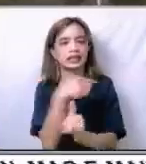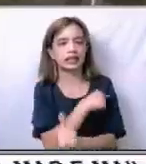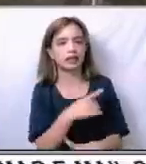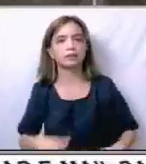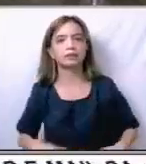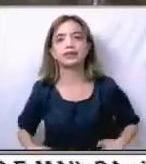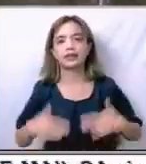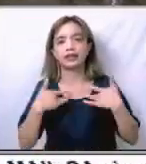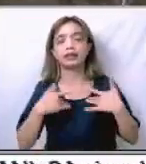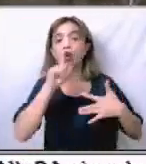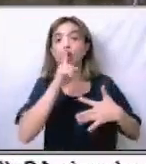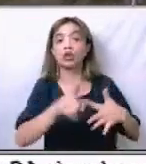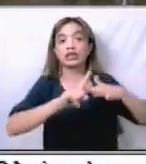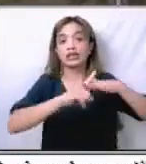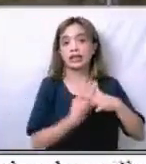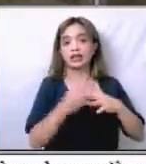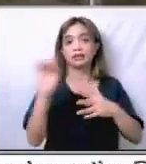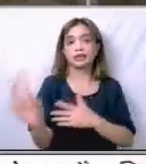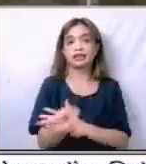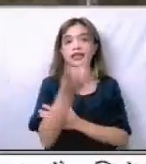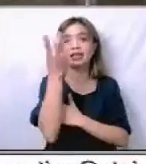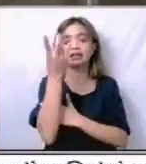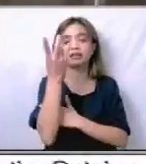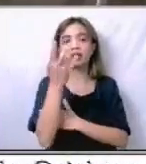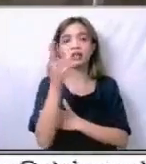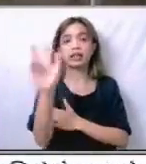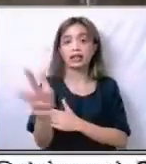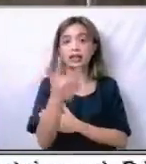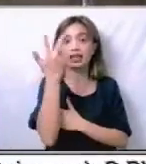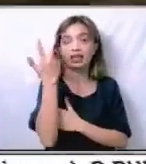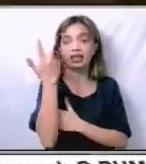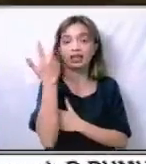alas 3 hanggang alas 7 ng umaga, ang Simbang Gabi